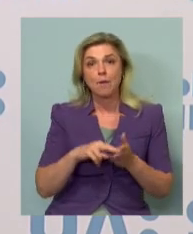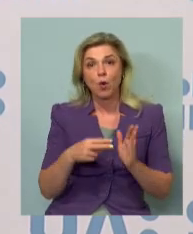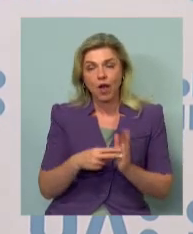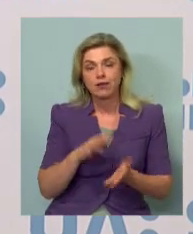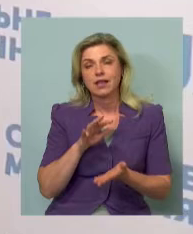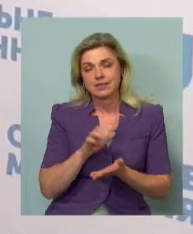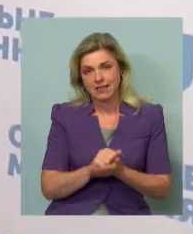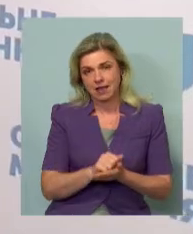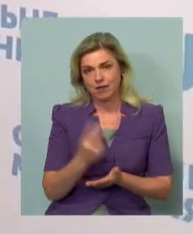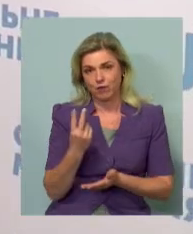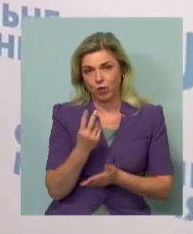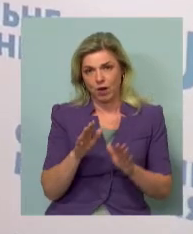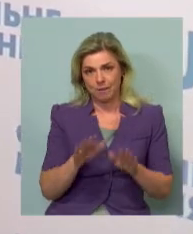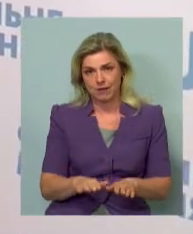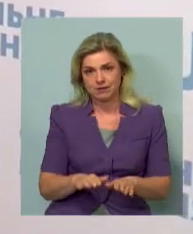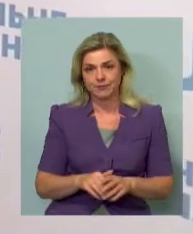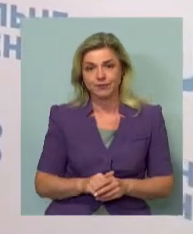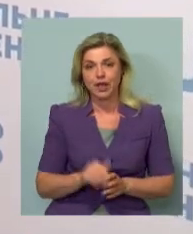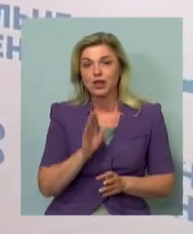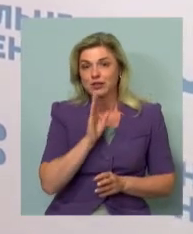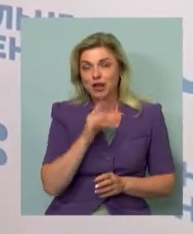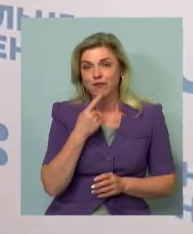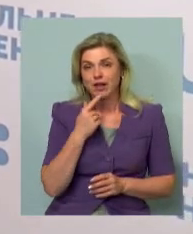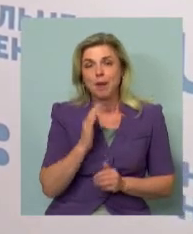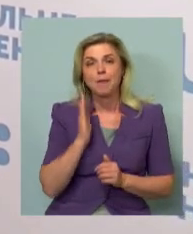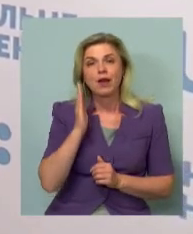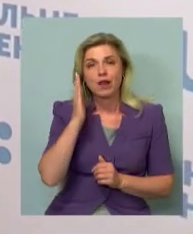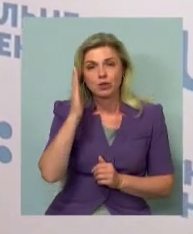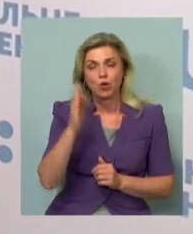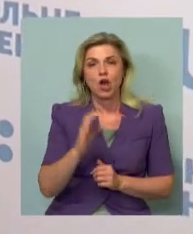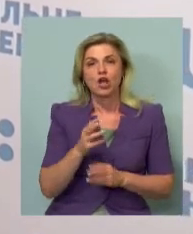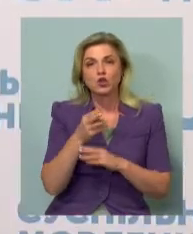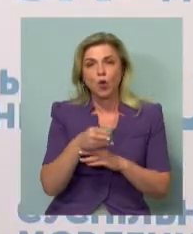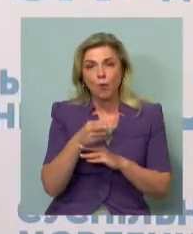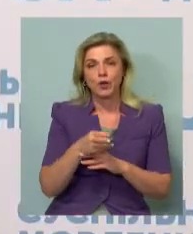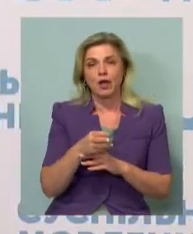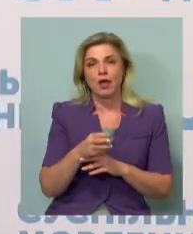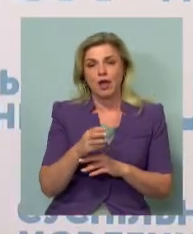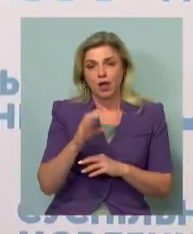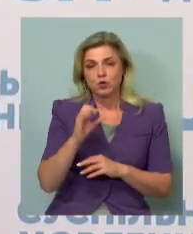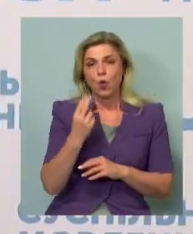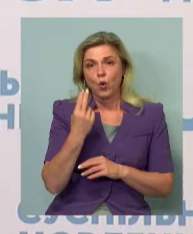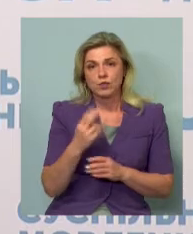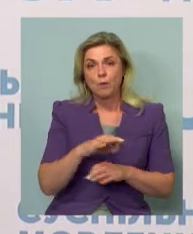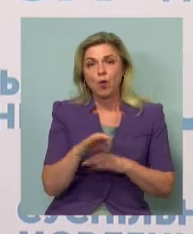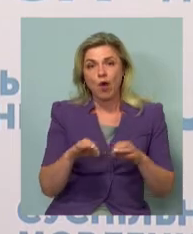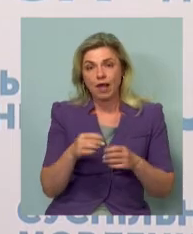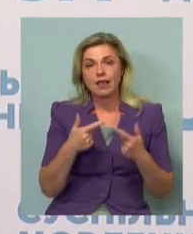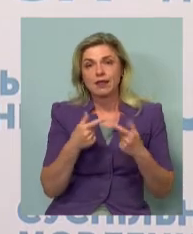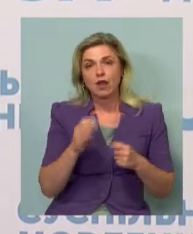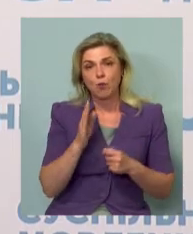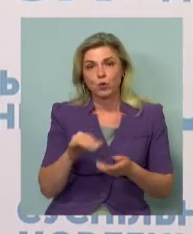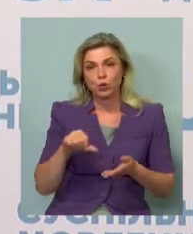місце. Валентина Ткаченко говорить, попереду зйомки соціального ролику про танці, де братимуть участь діти з інвалідністю та